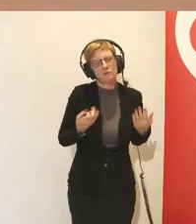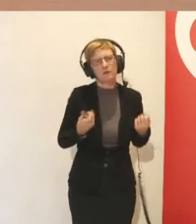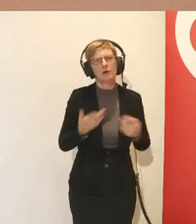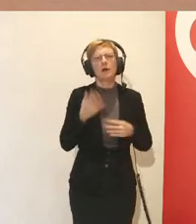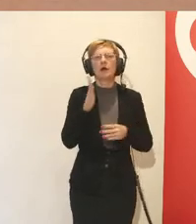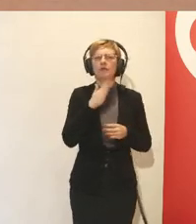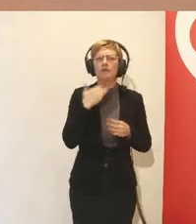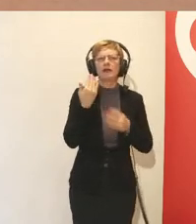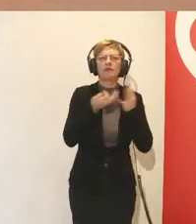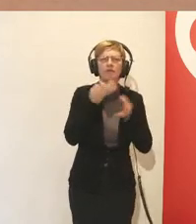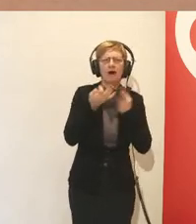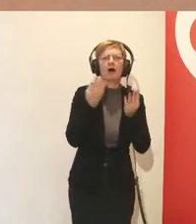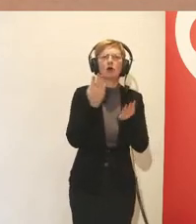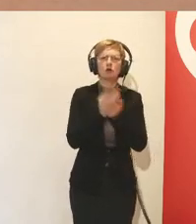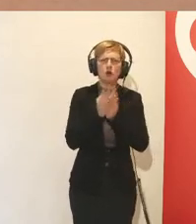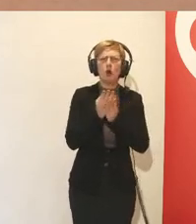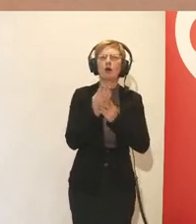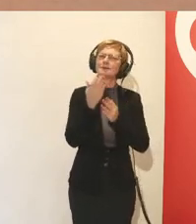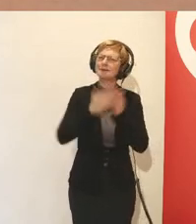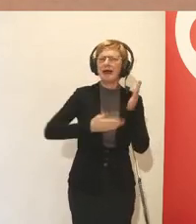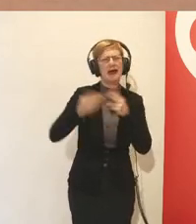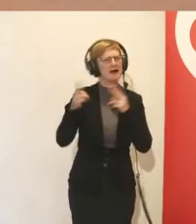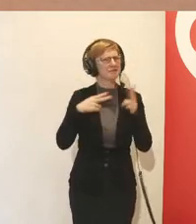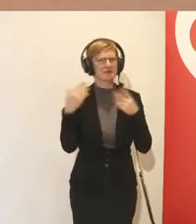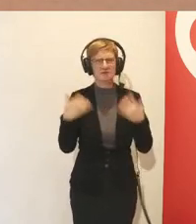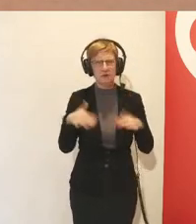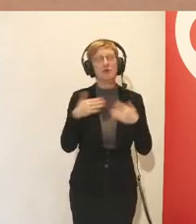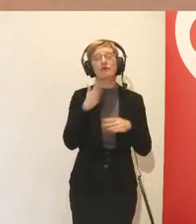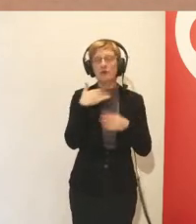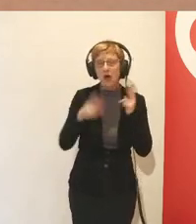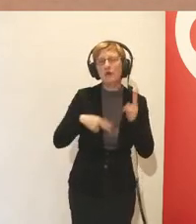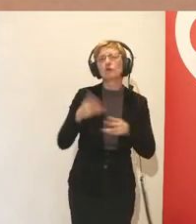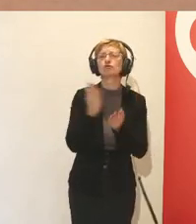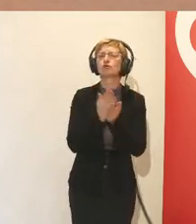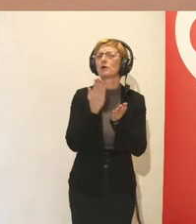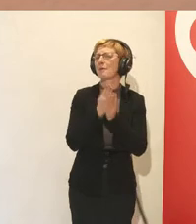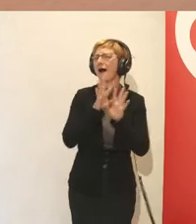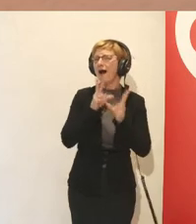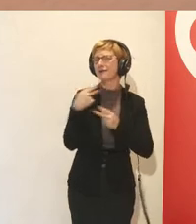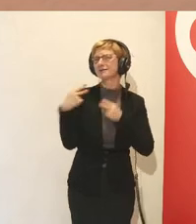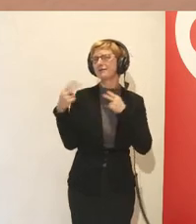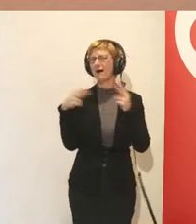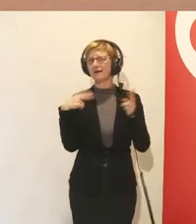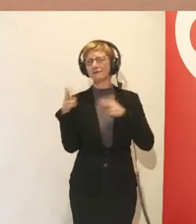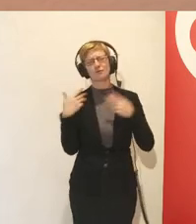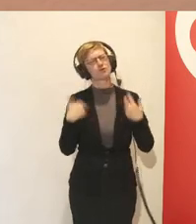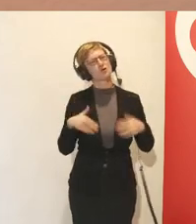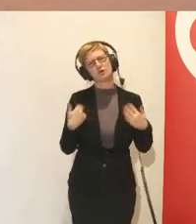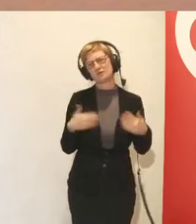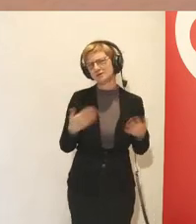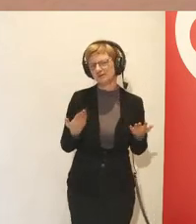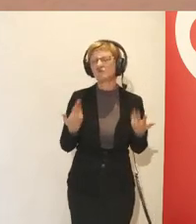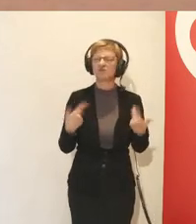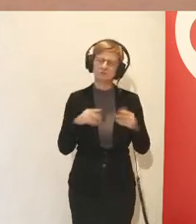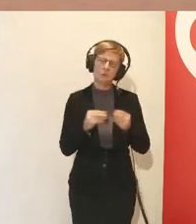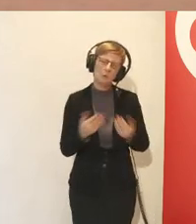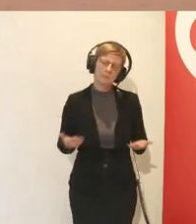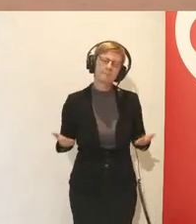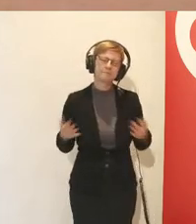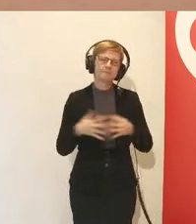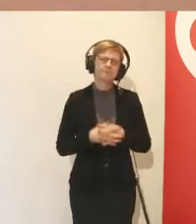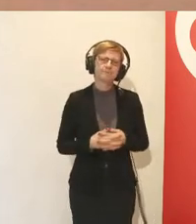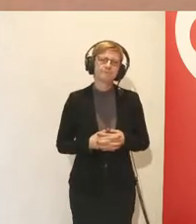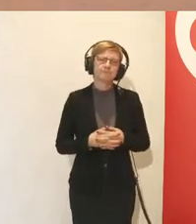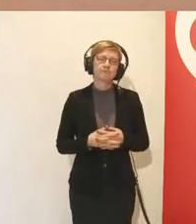geworden sind in den letzten wochen aber sicherlich ist ein großes problem und eigentlich muss man sagen